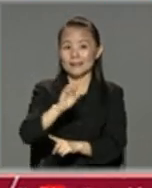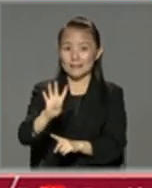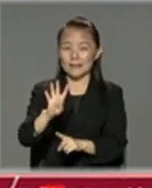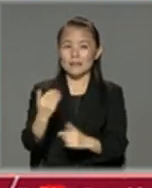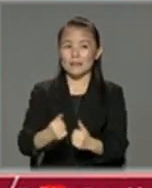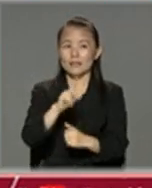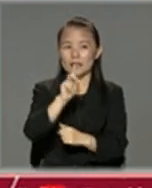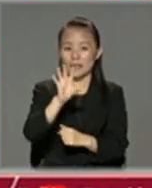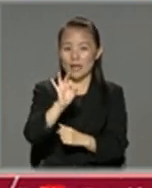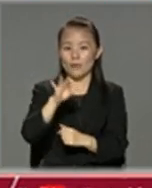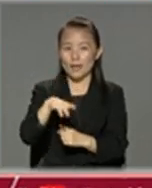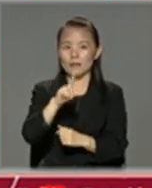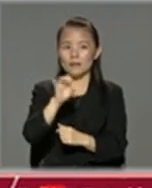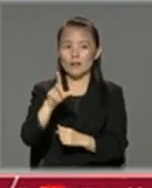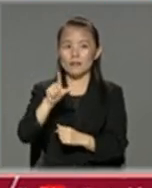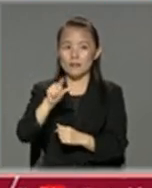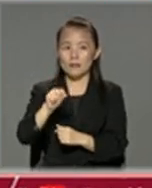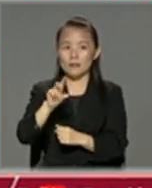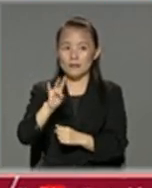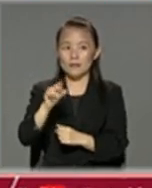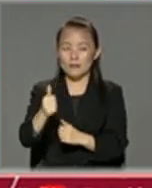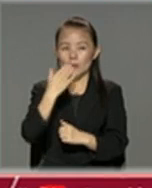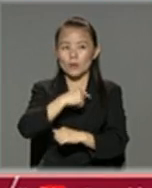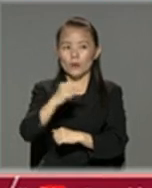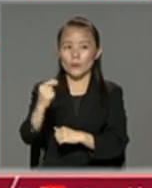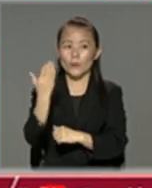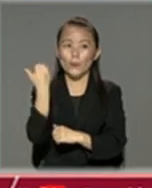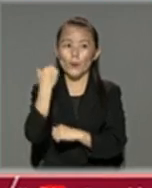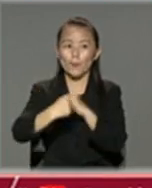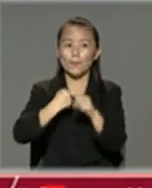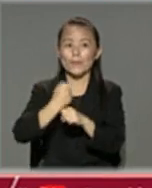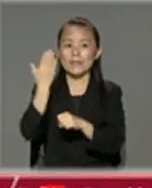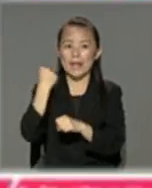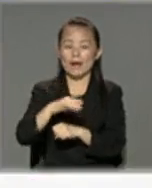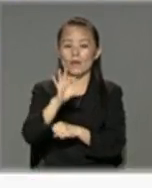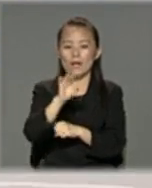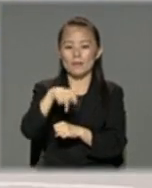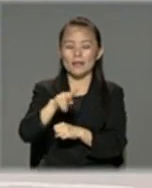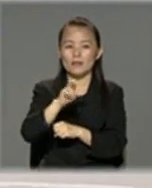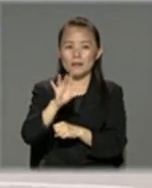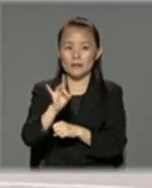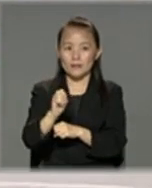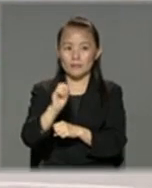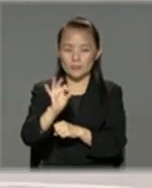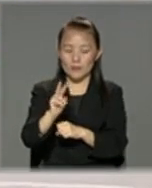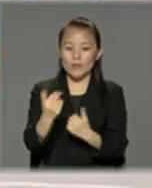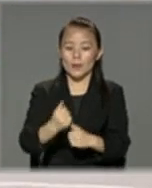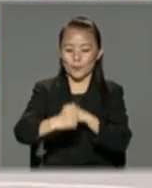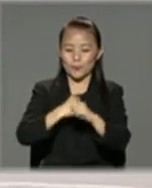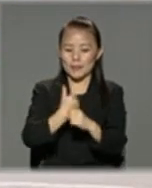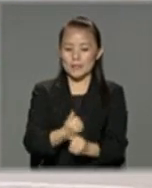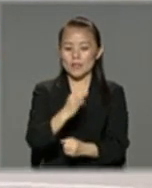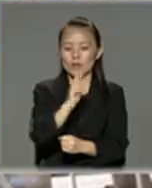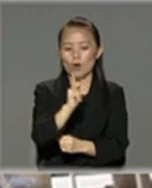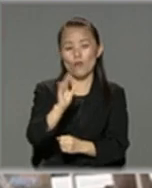เวตจากเมื่อวันที่ 27เมษายนอยู่ที่8942เวตโดยปีนี้กฟนพยากรณ์ว่า